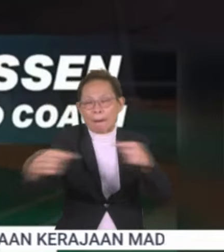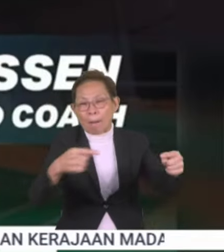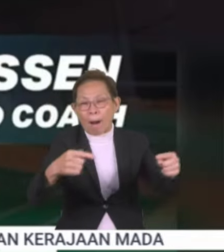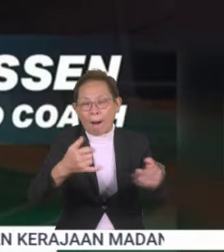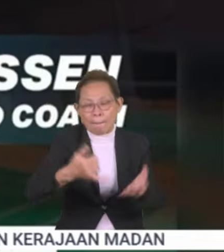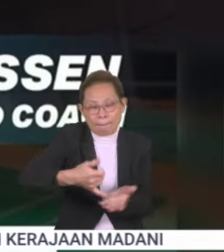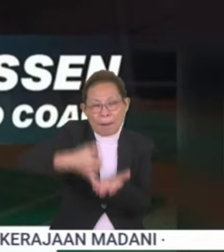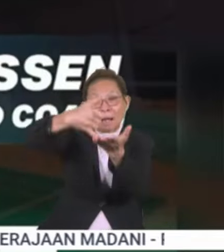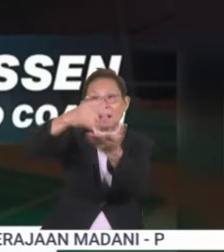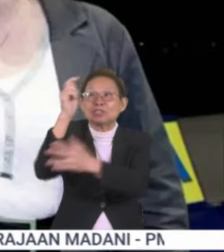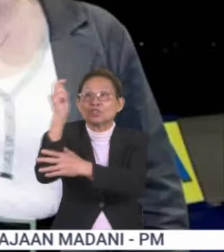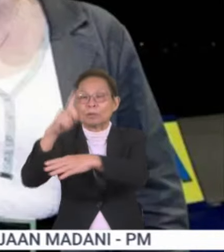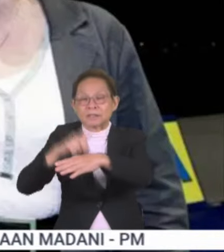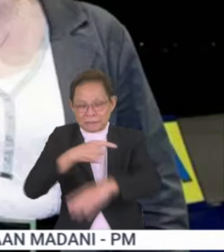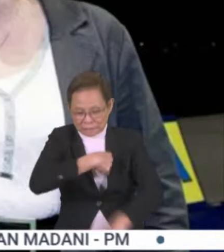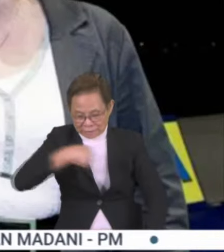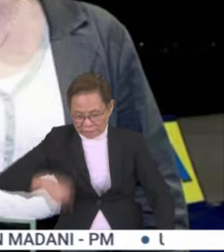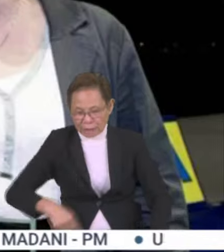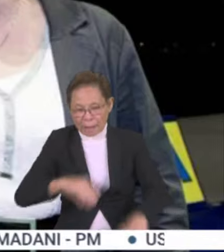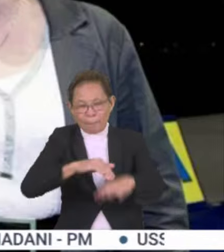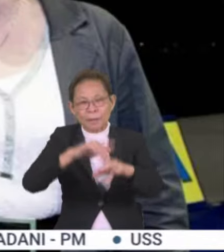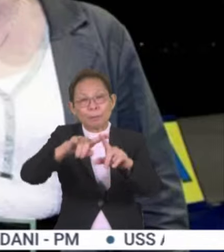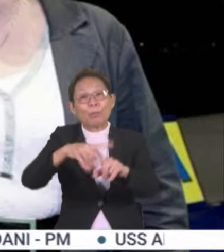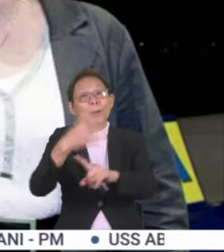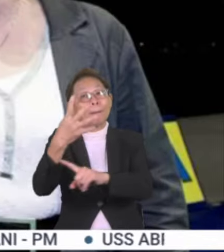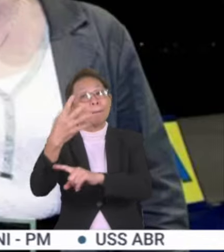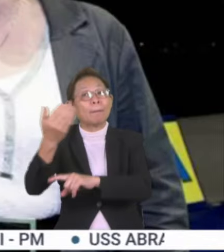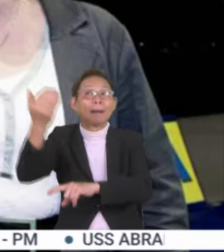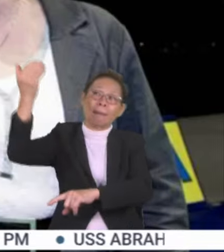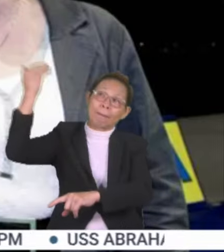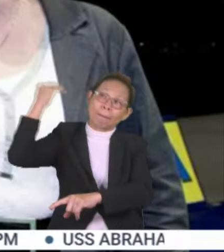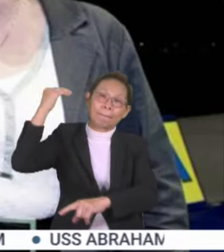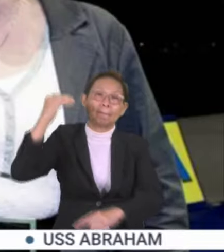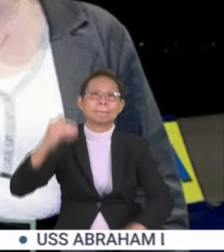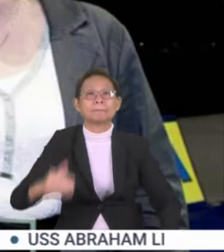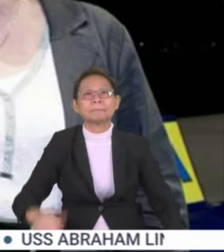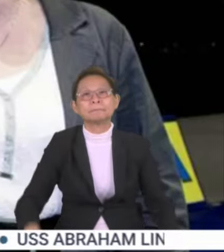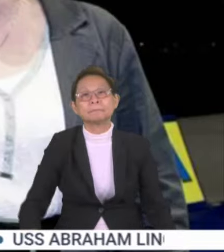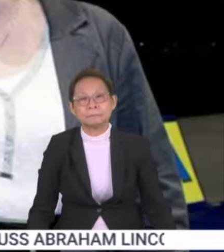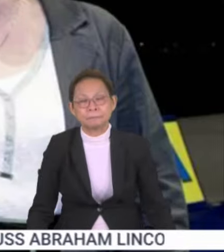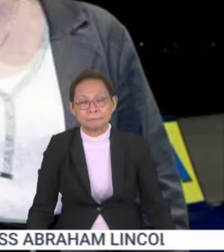Thomas 2024 di Chengdu, China, April lepas.